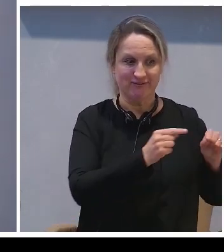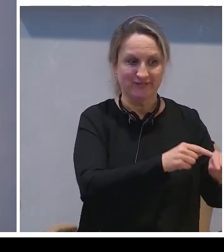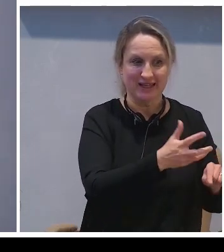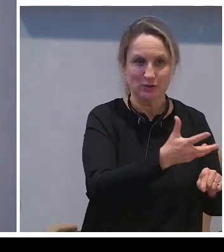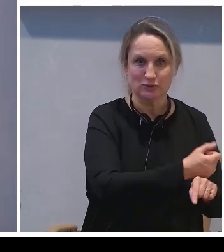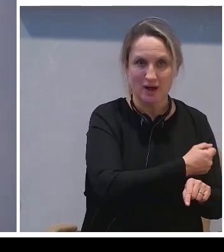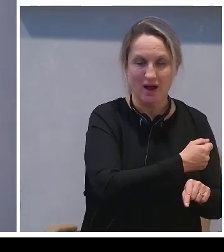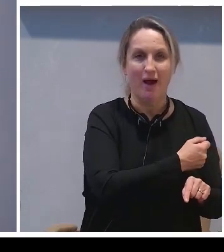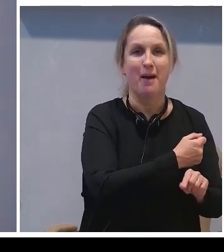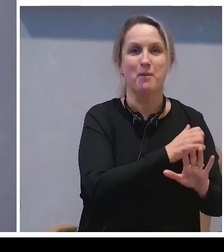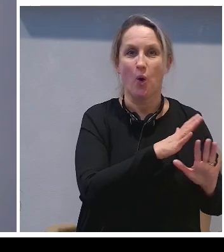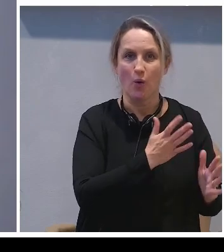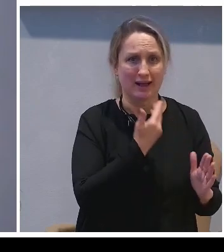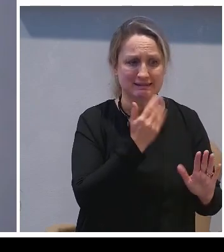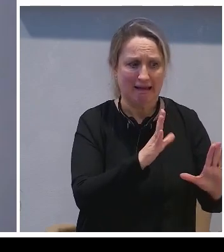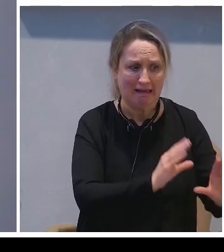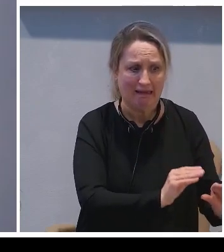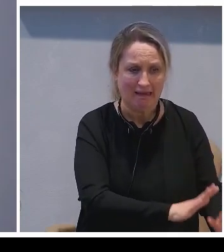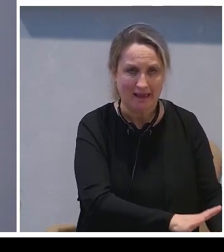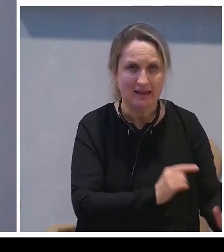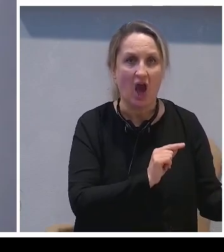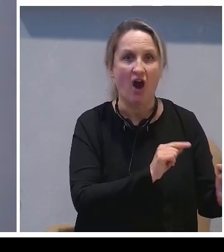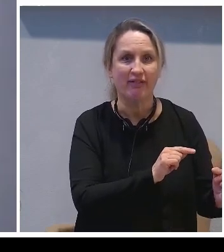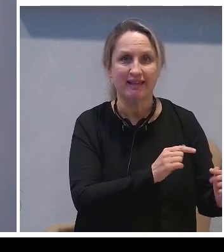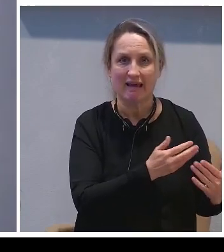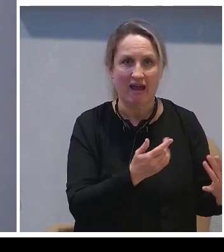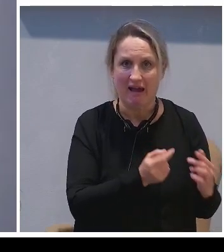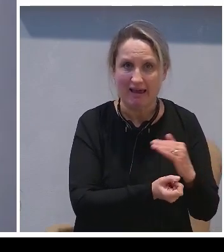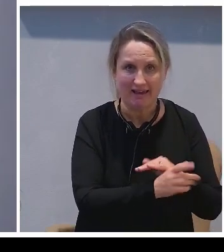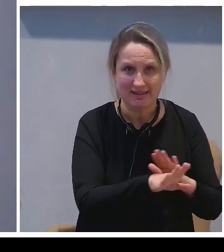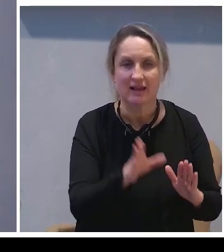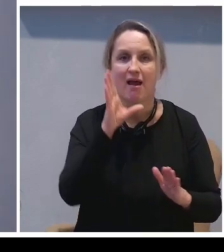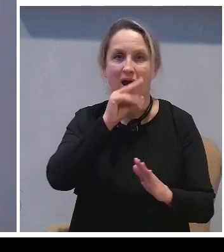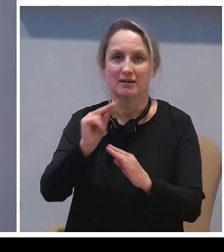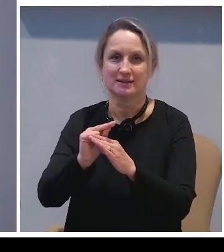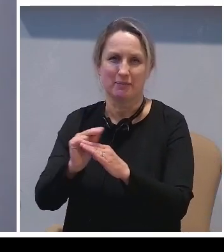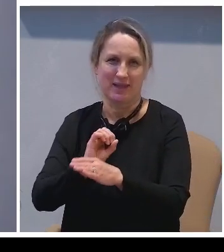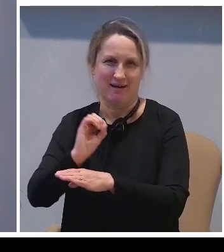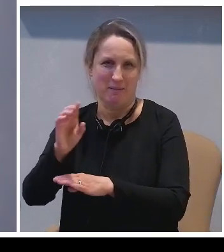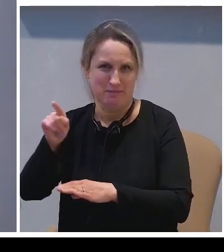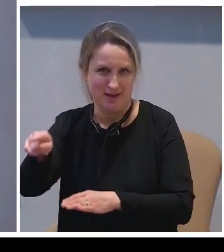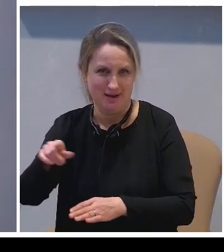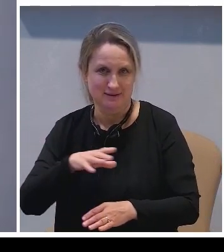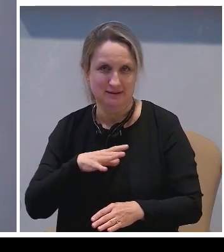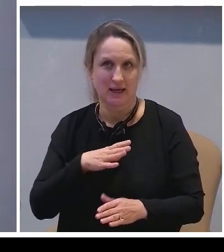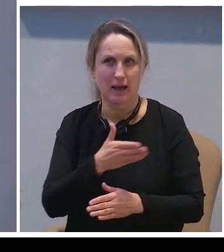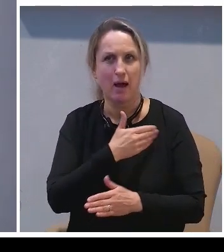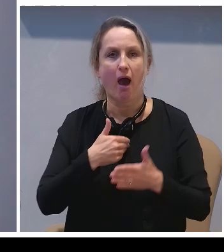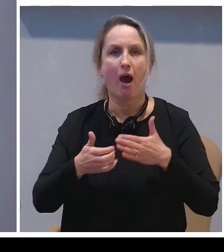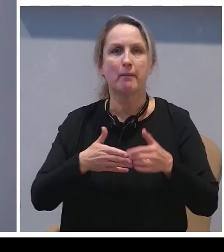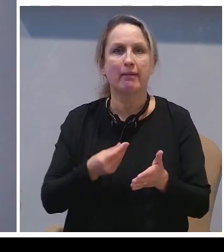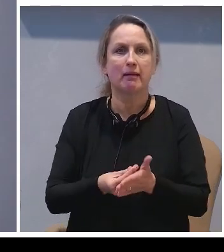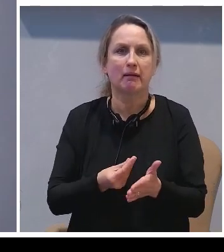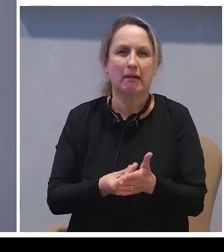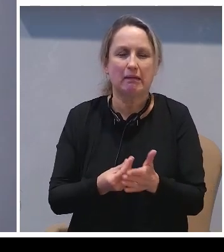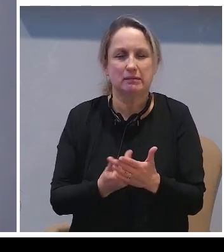families of tuleb some of my arvestada child patients ja have taken them out meile of ametlikult teadaolev hind on kuskil 10 kindergartens and groups miljoni to